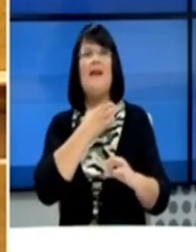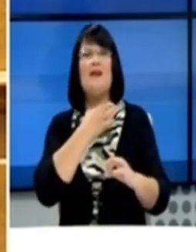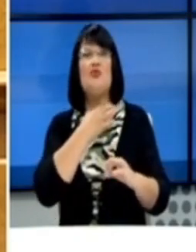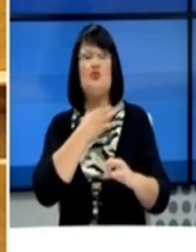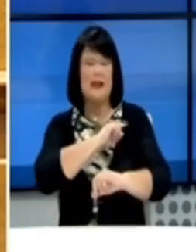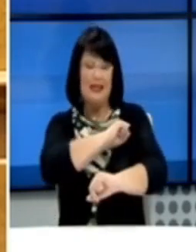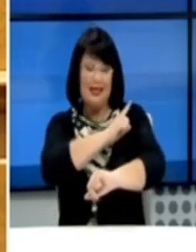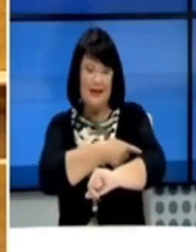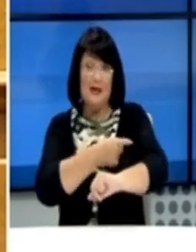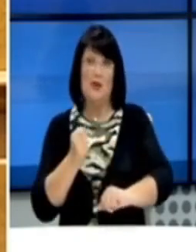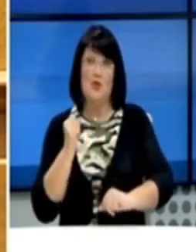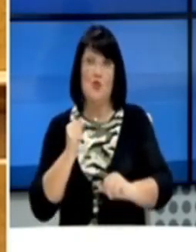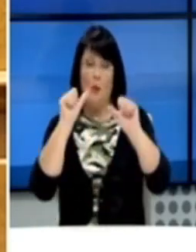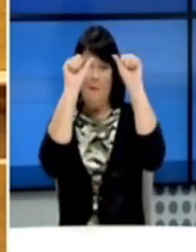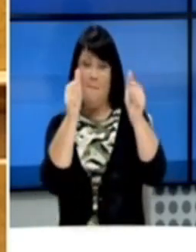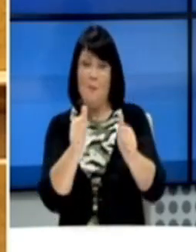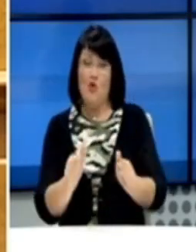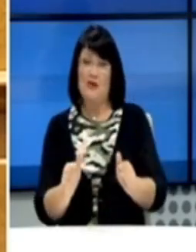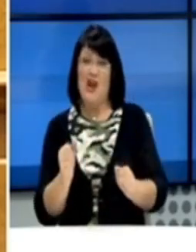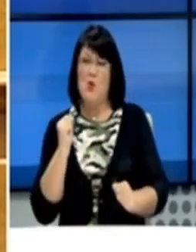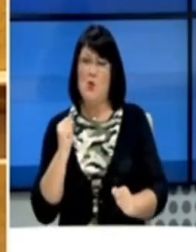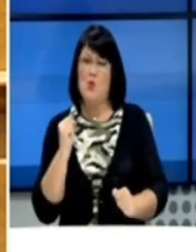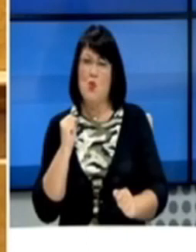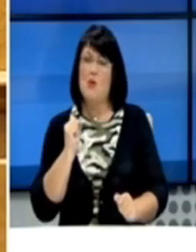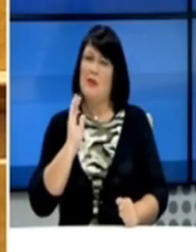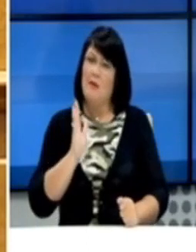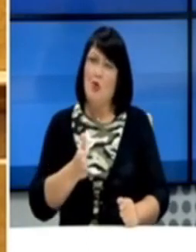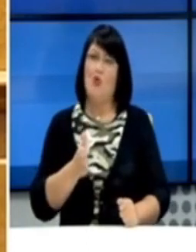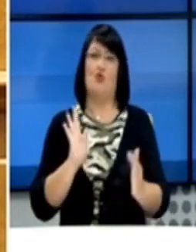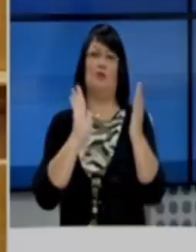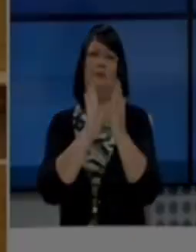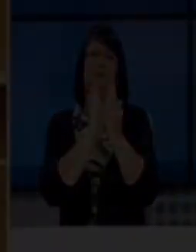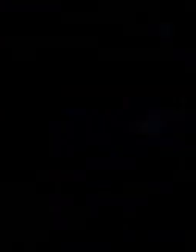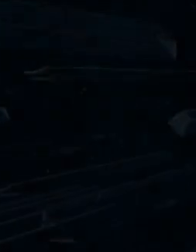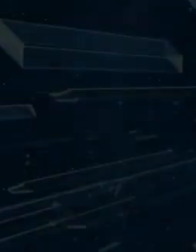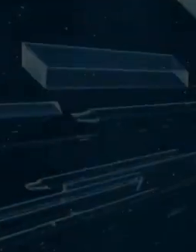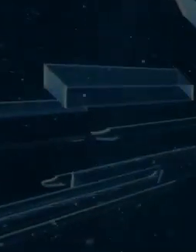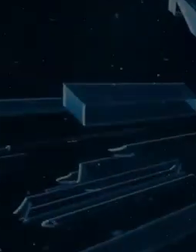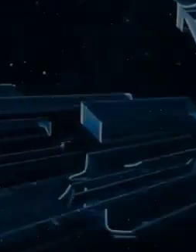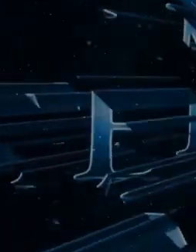σύνθετα και δυναμικά μοντέλα τα οποία θα ανταποκρίνονται στην κάθε στιγμή.